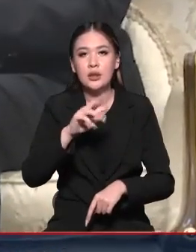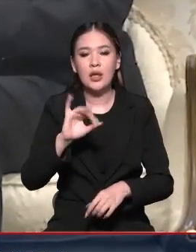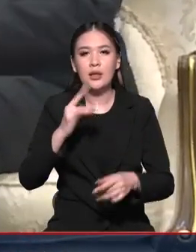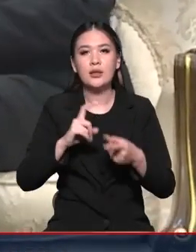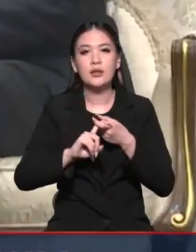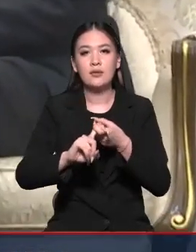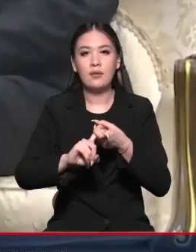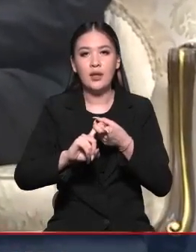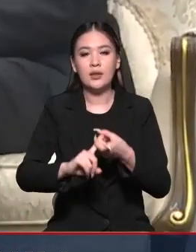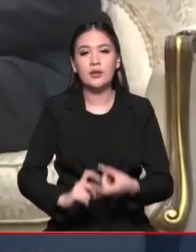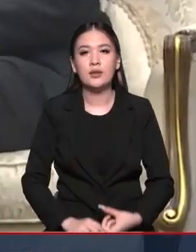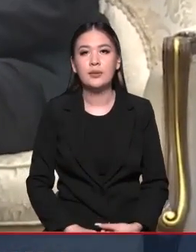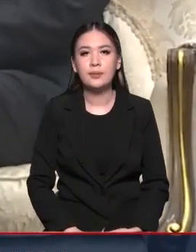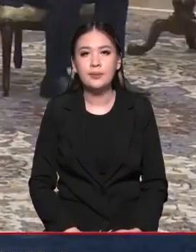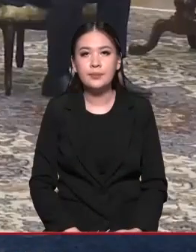связь